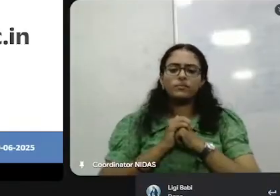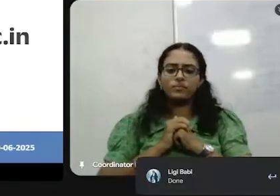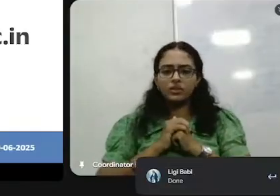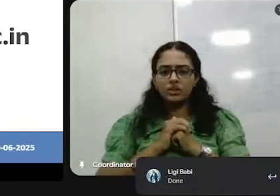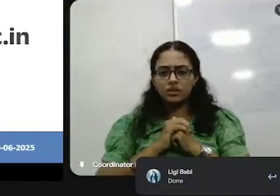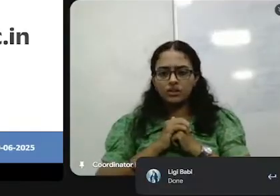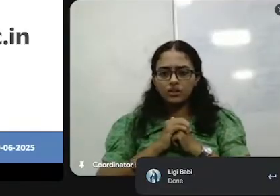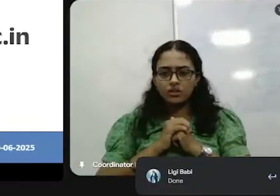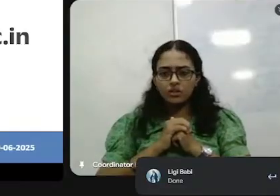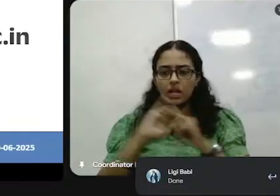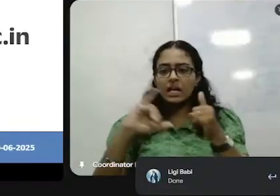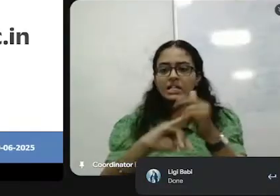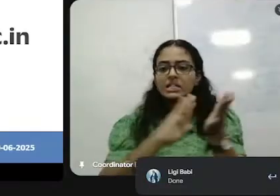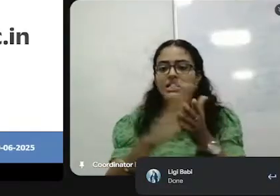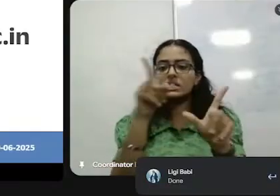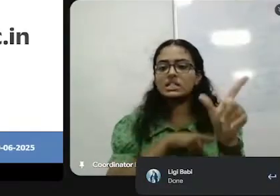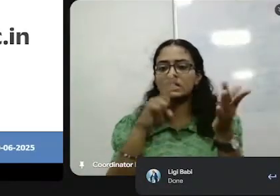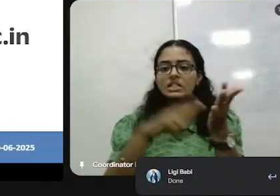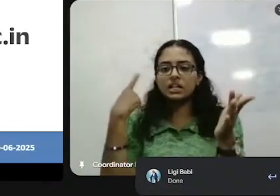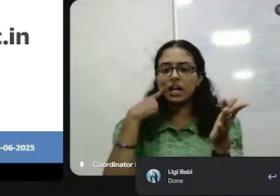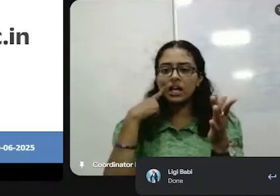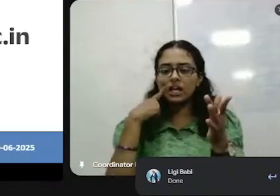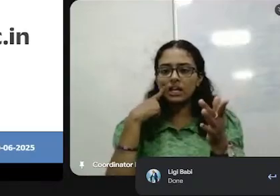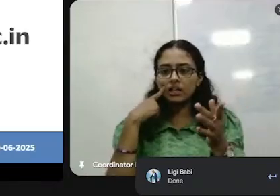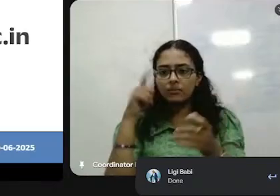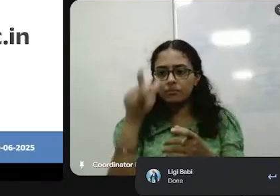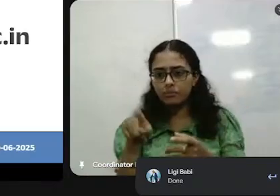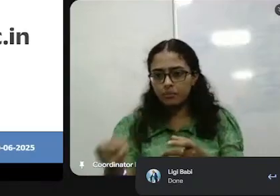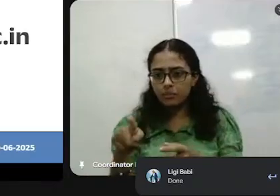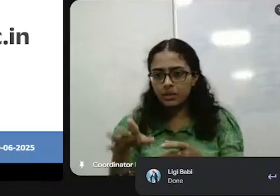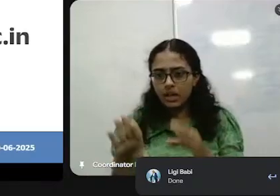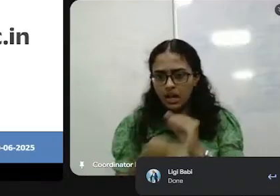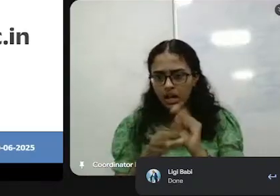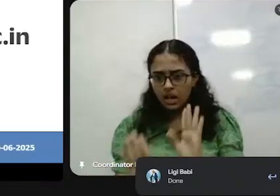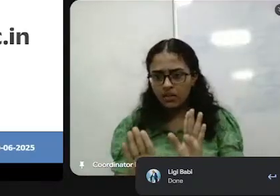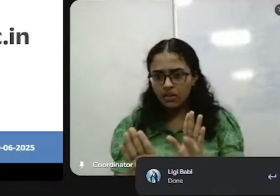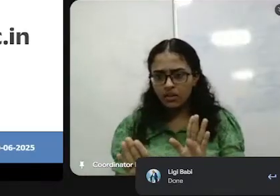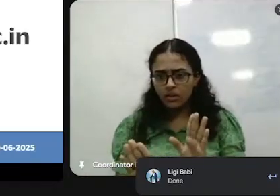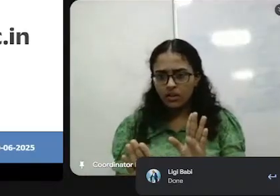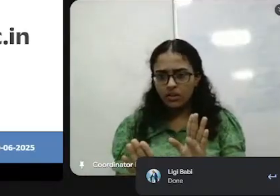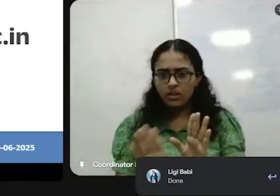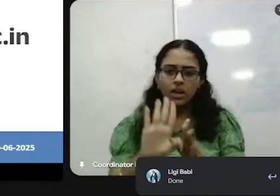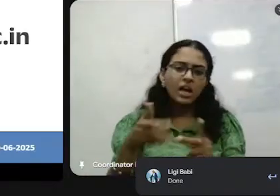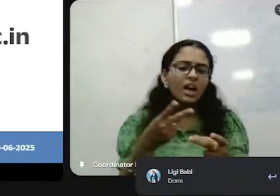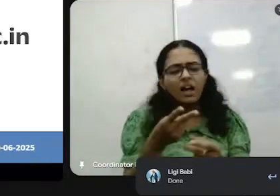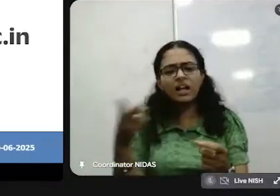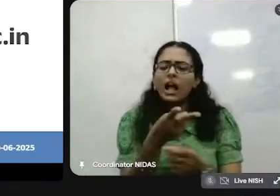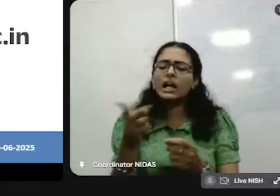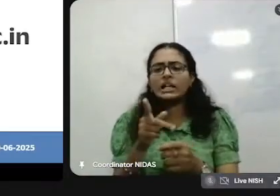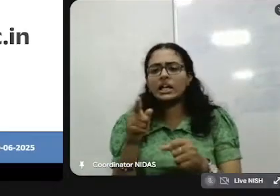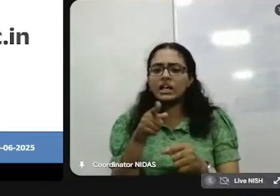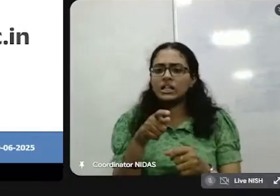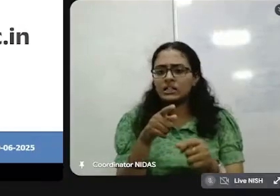ഷൈനി മാഡത്തിന് എന്തെങ്കിലും കൂട്ടിച്ചേർക്കാനുണ്ടോ? അല്ല, ഞാൻ പറയാനുള്ളത് എനിക്കൊന്ന് ജീന മാം മാമും പറഞ്ഞു.